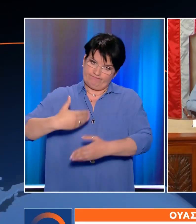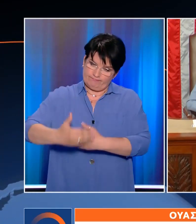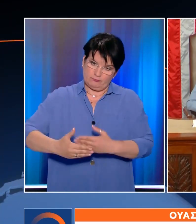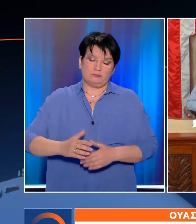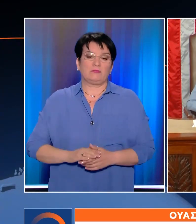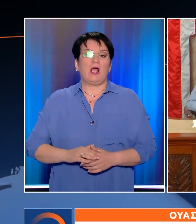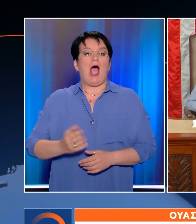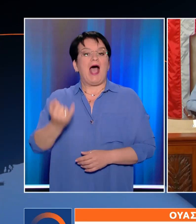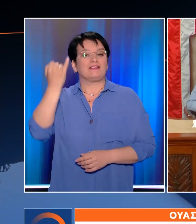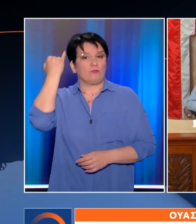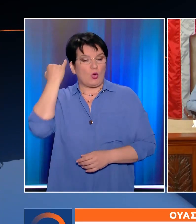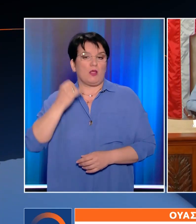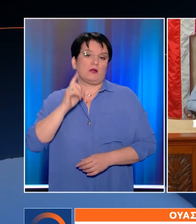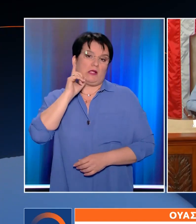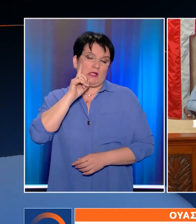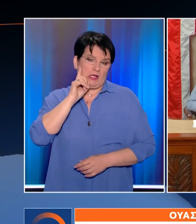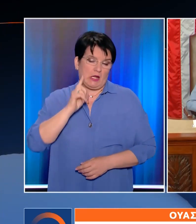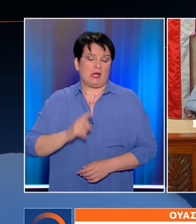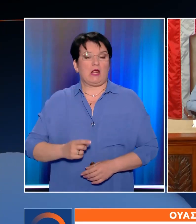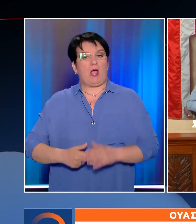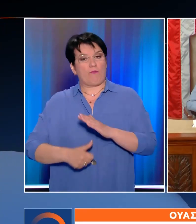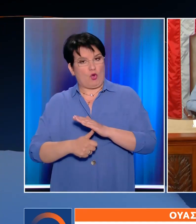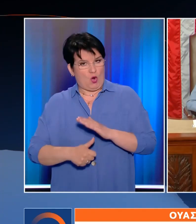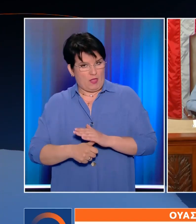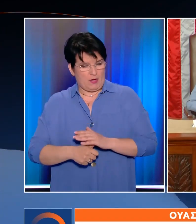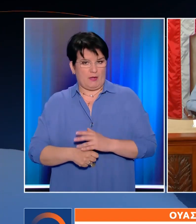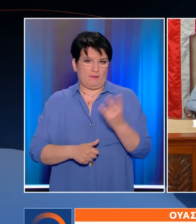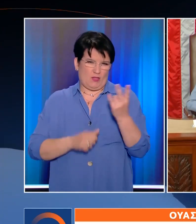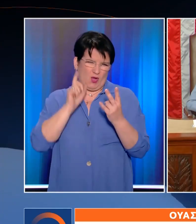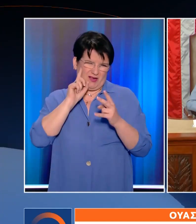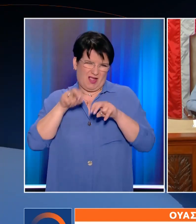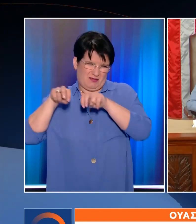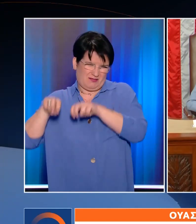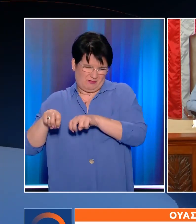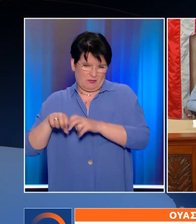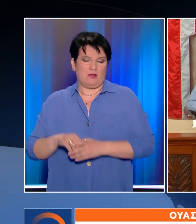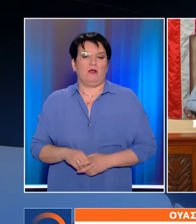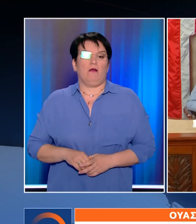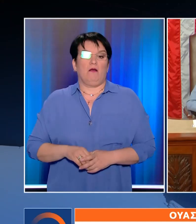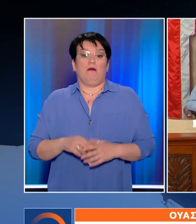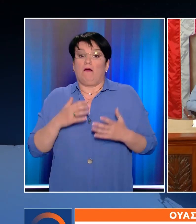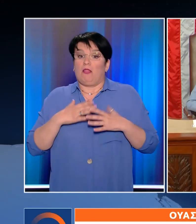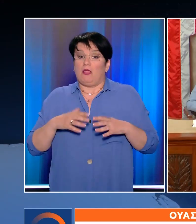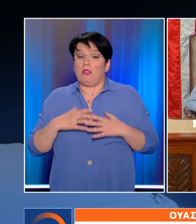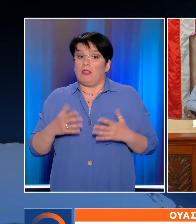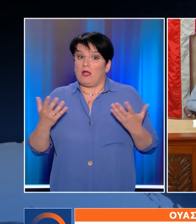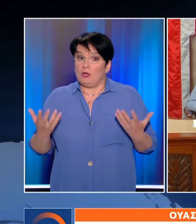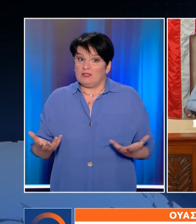Πρόεδρε, κυρία Αντιπρόεδρε, έρχομαι εδώ όχι για να ζητήσω να τους